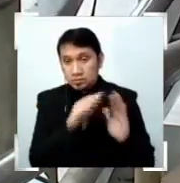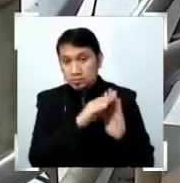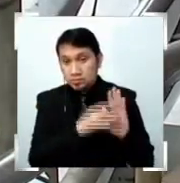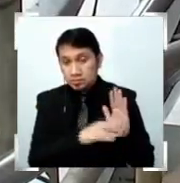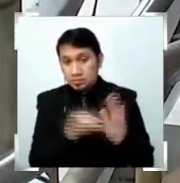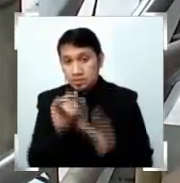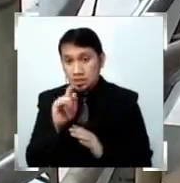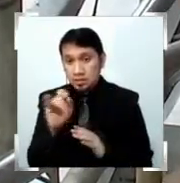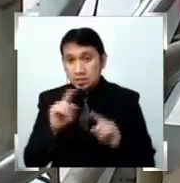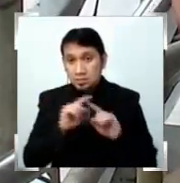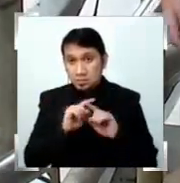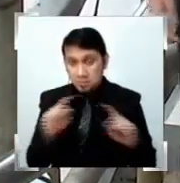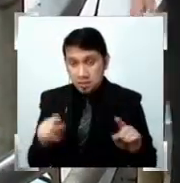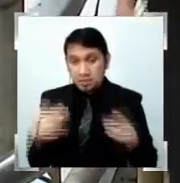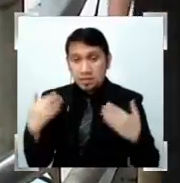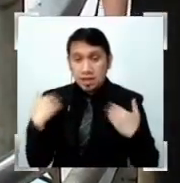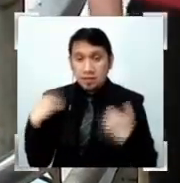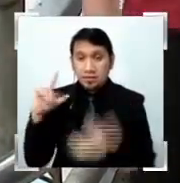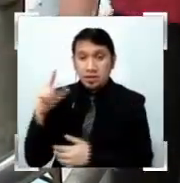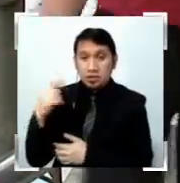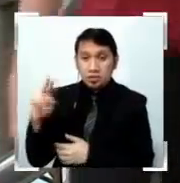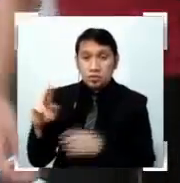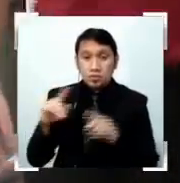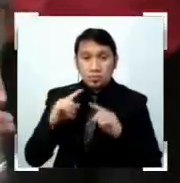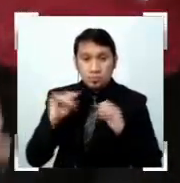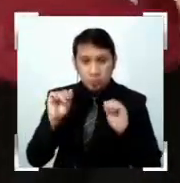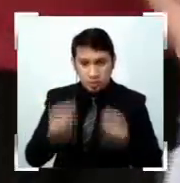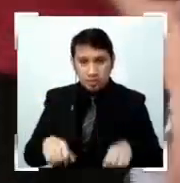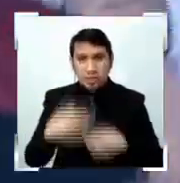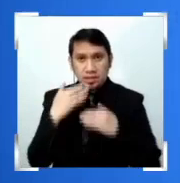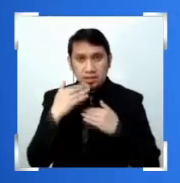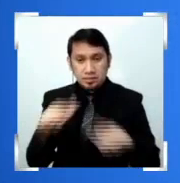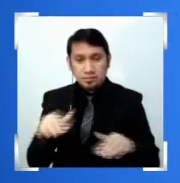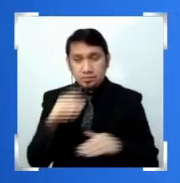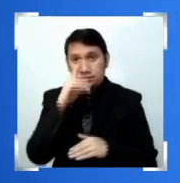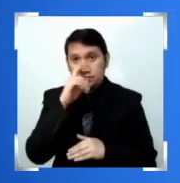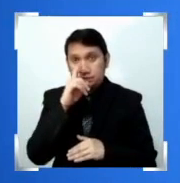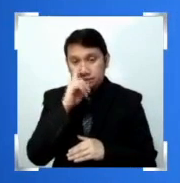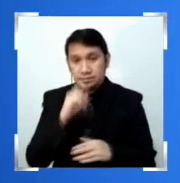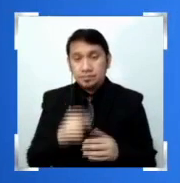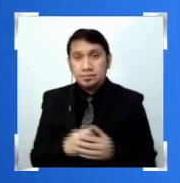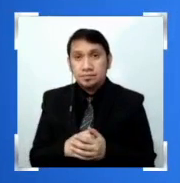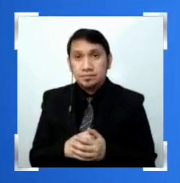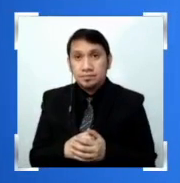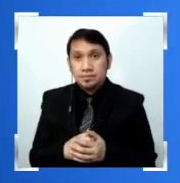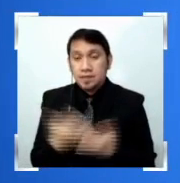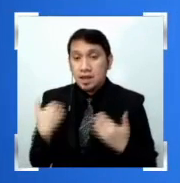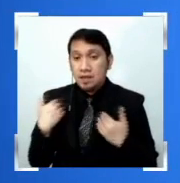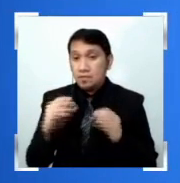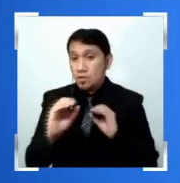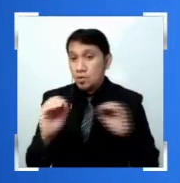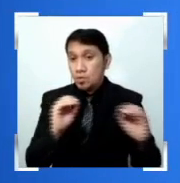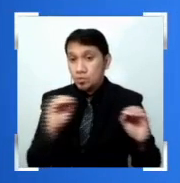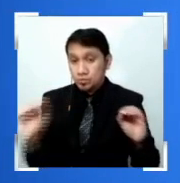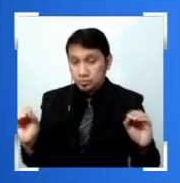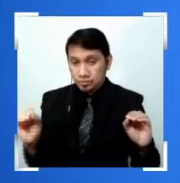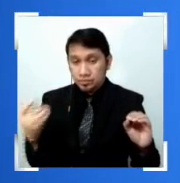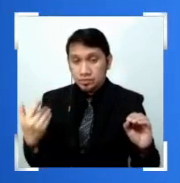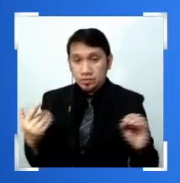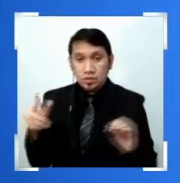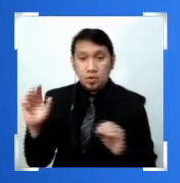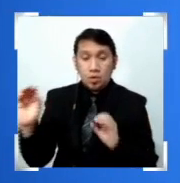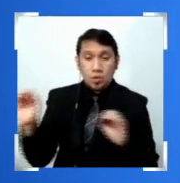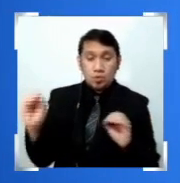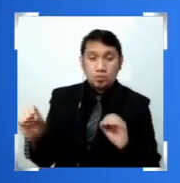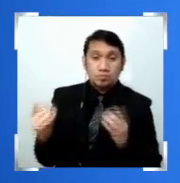pwedeng magtakda ang LGU ng limitasyon base sa edad at comorbidity. Meron silang kanya-kanyang executive order on